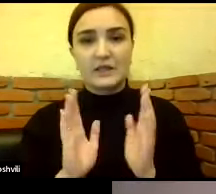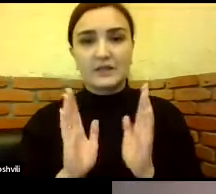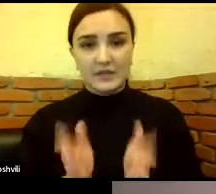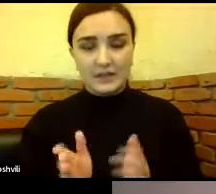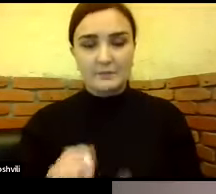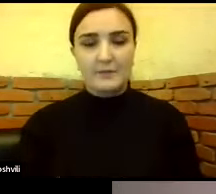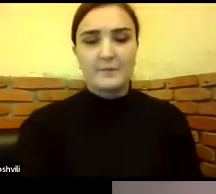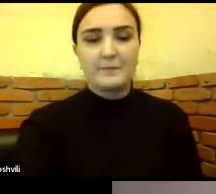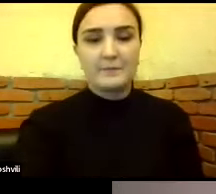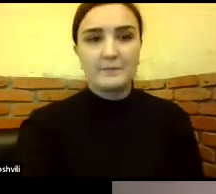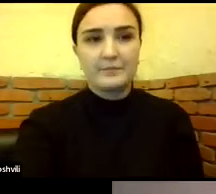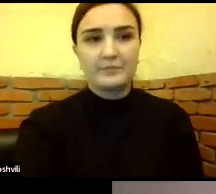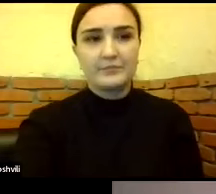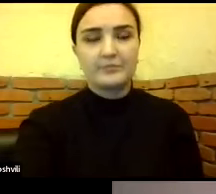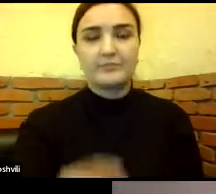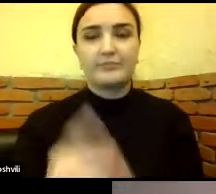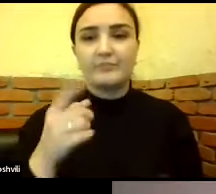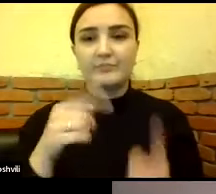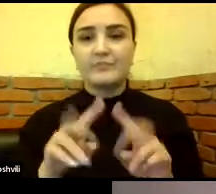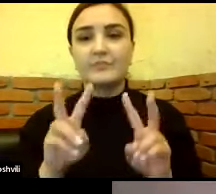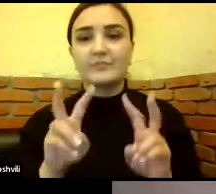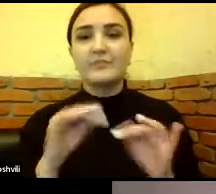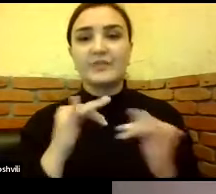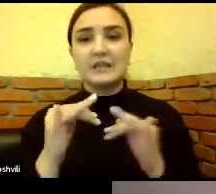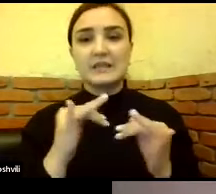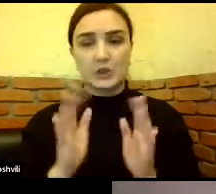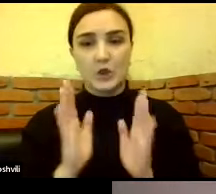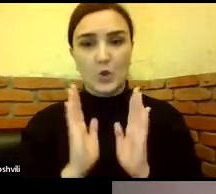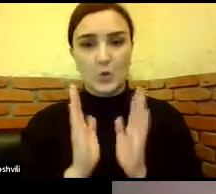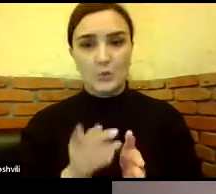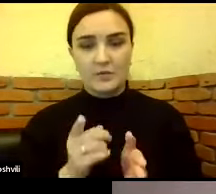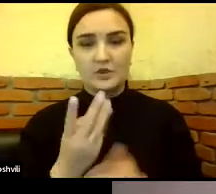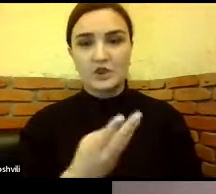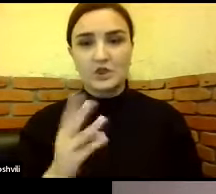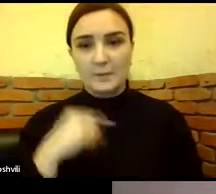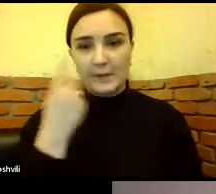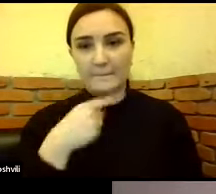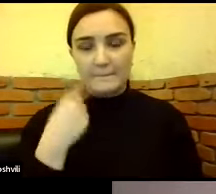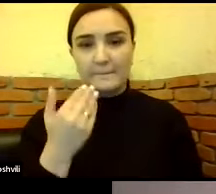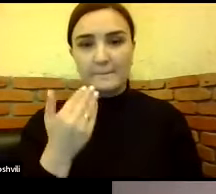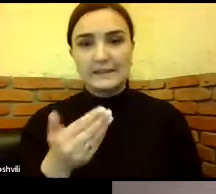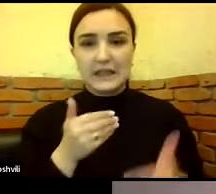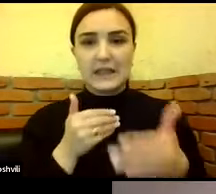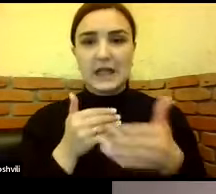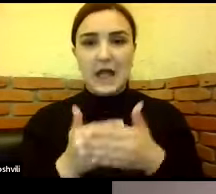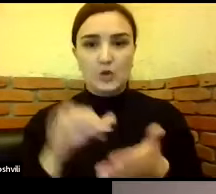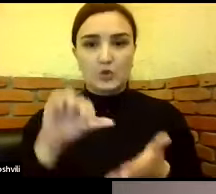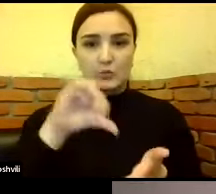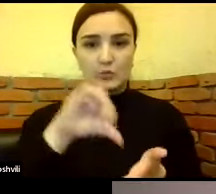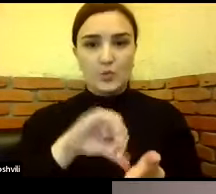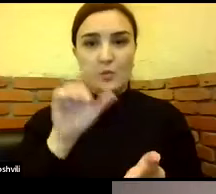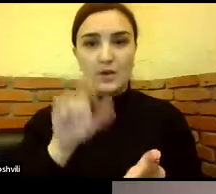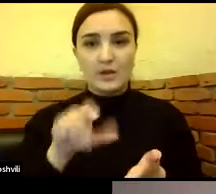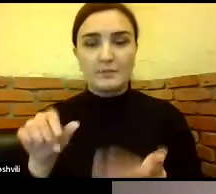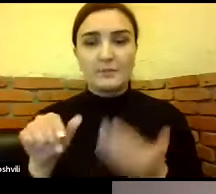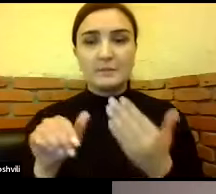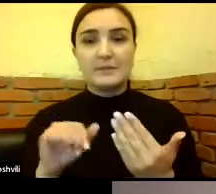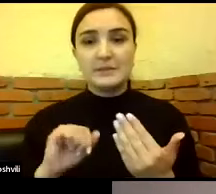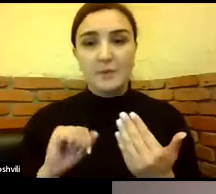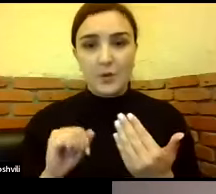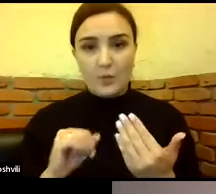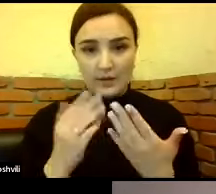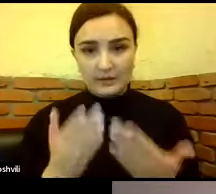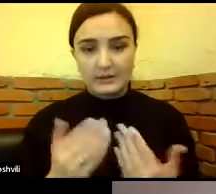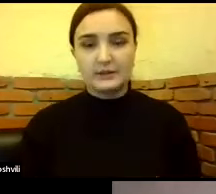ფორმატი, რაც გულისხმობს იმას, რომ ვილაპარაკებთ შეშმ პირთან, ახლოს მყოფ ადამიანთან, მის მეგობართან,